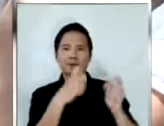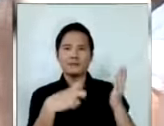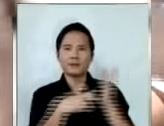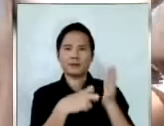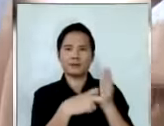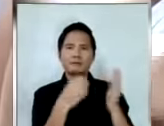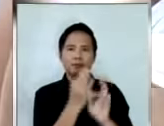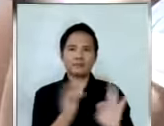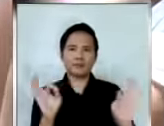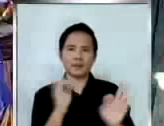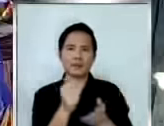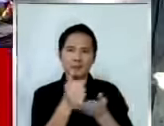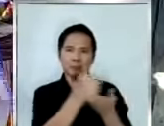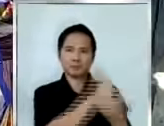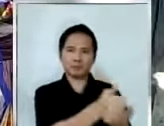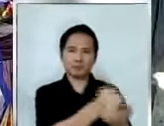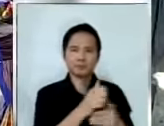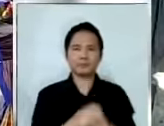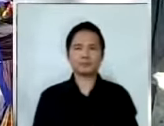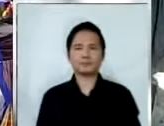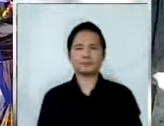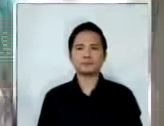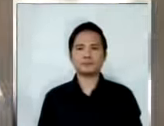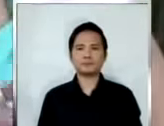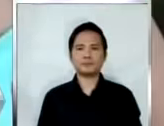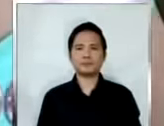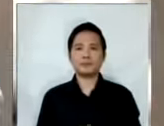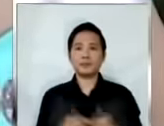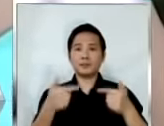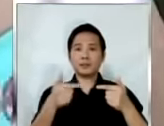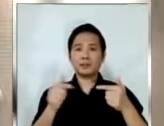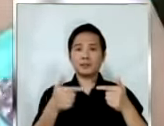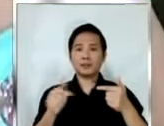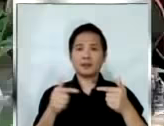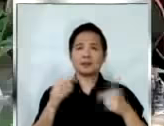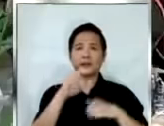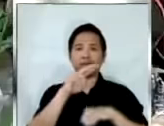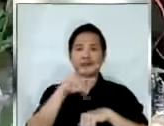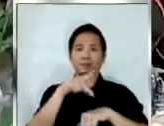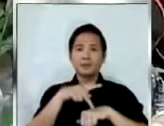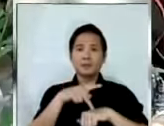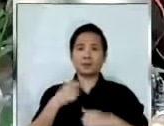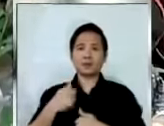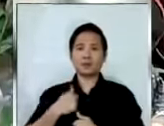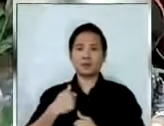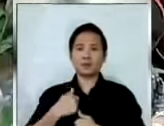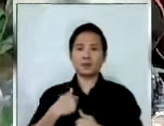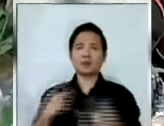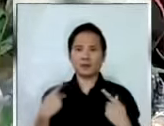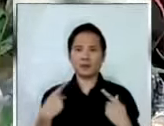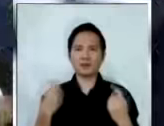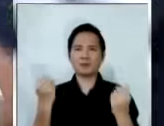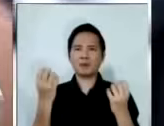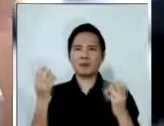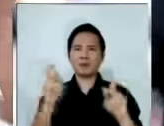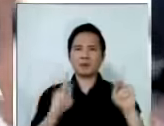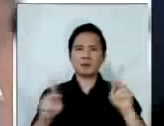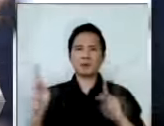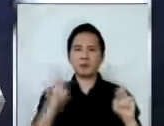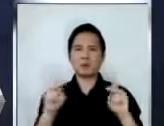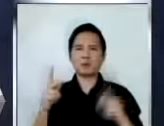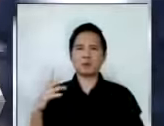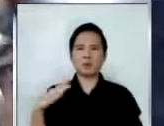Matapos pagbawalang manatili sa labas ng gate ng Philippine Army Gym, dito na sa Loton Avenue, piniling magkampo ng mga locally stranded individual na nagbabaka